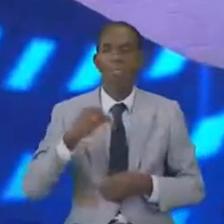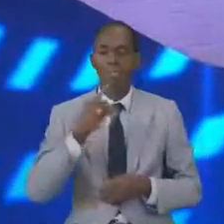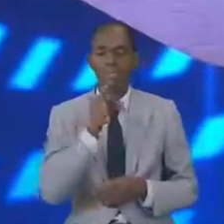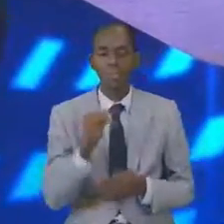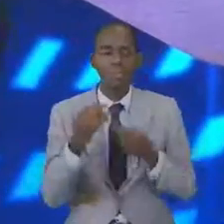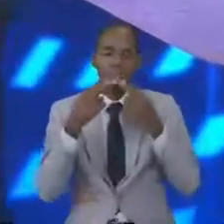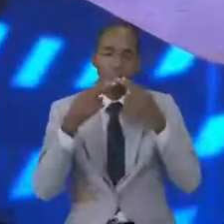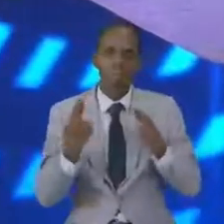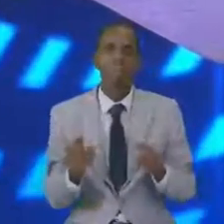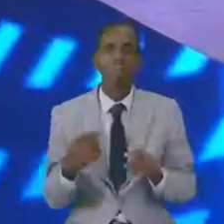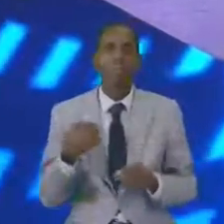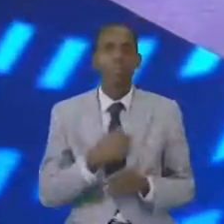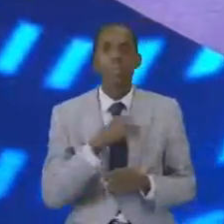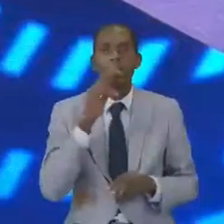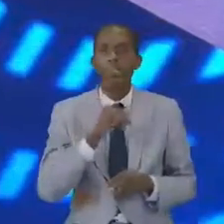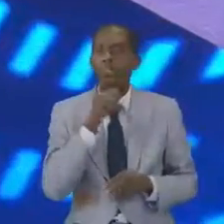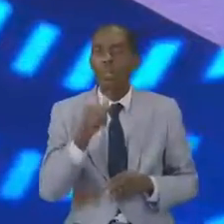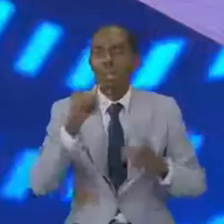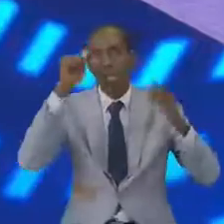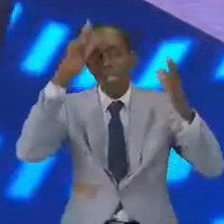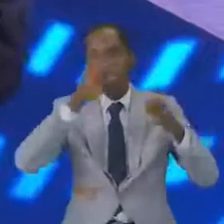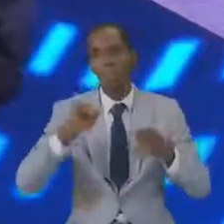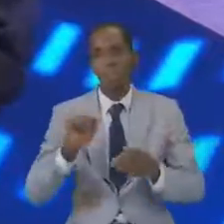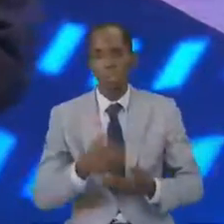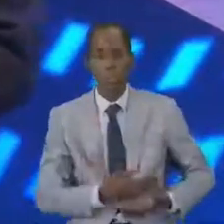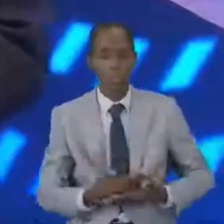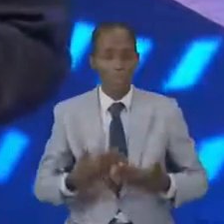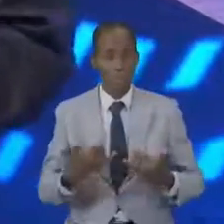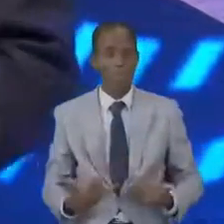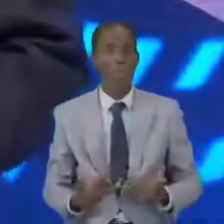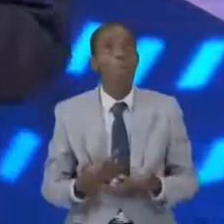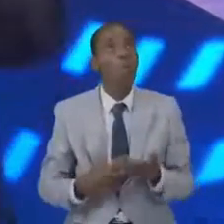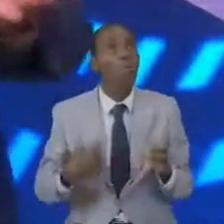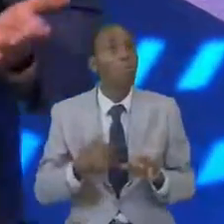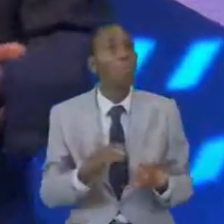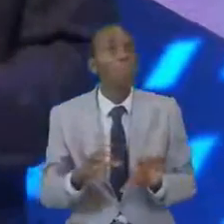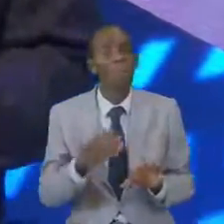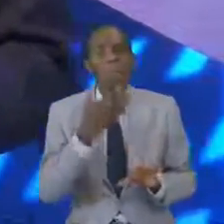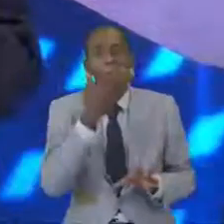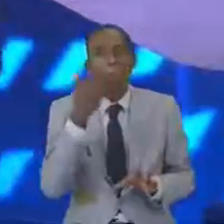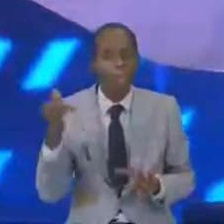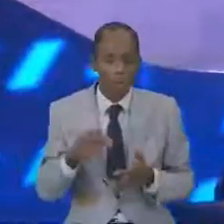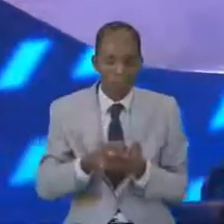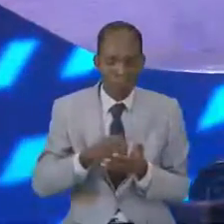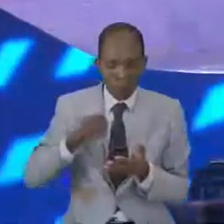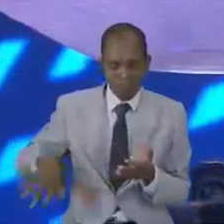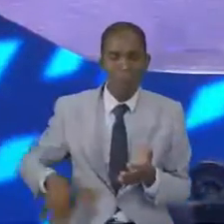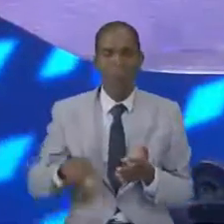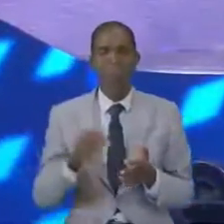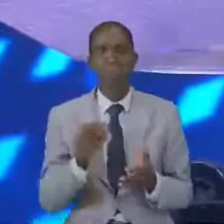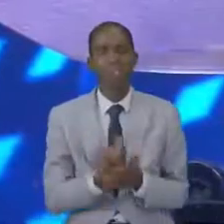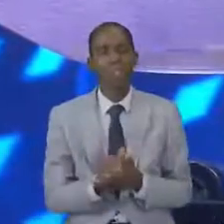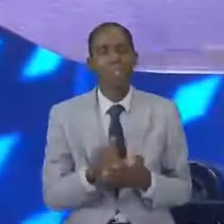est innocent nous nous espérons pas un bébé maintenant qu'est-ce que tu veux faire maintenant ils vont répondre